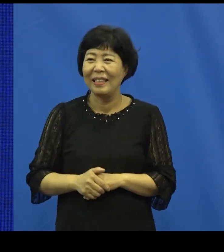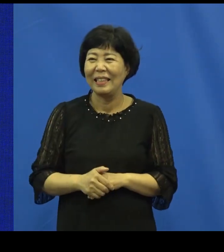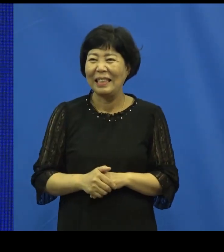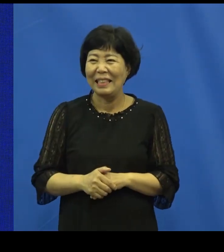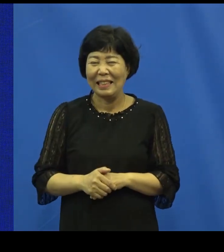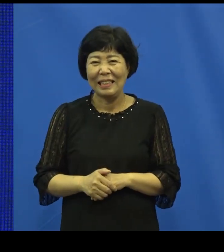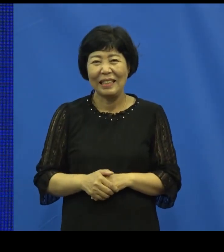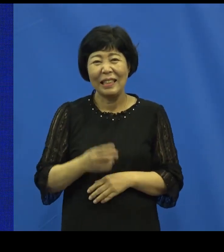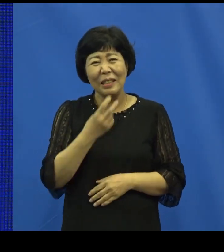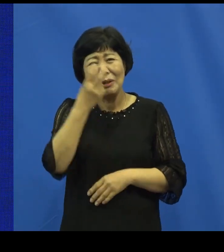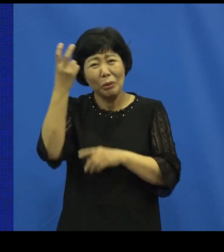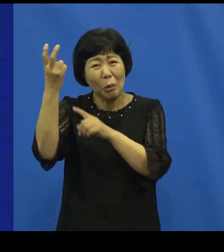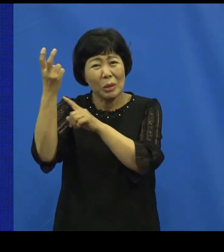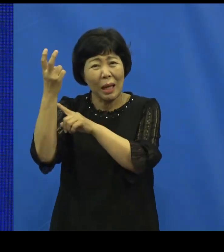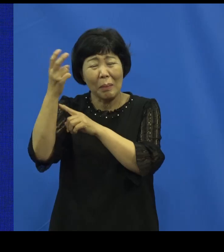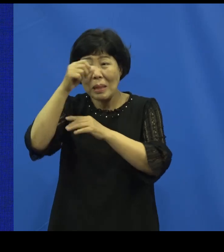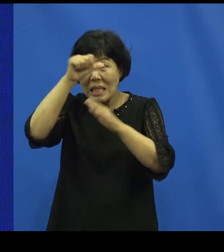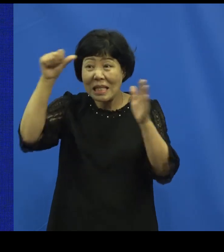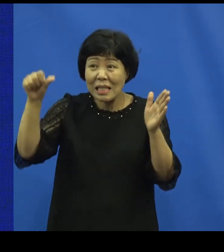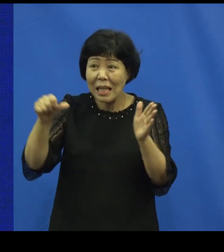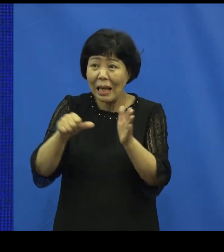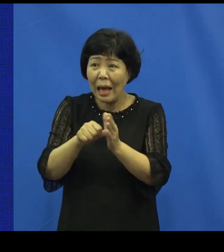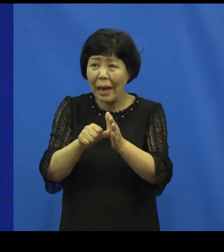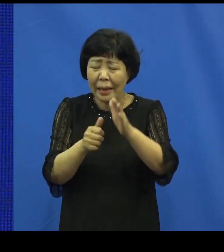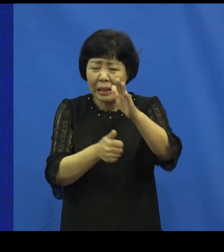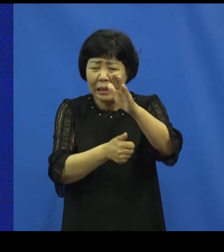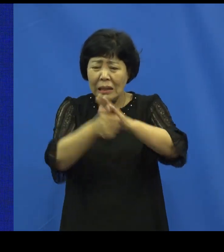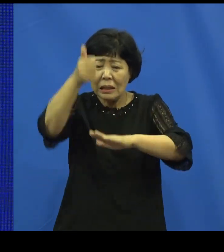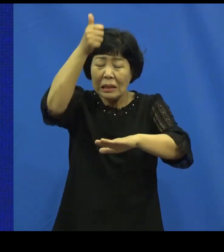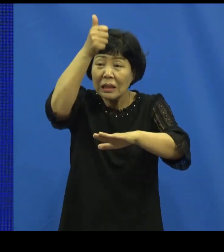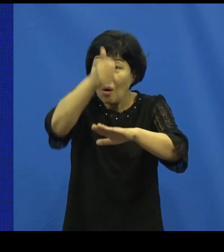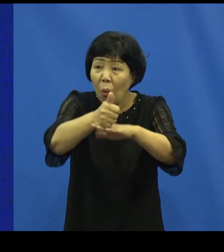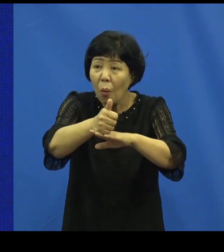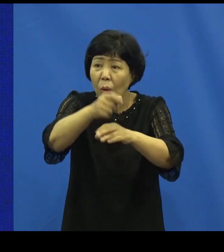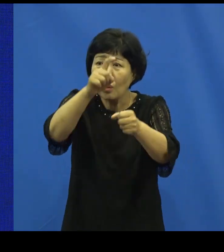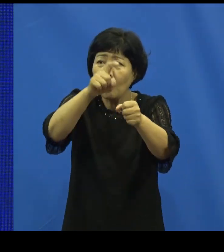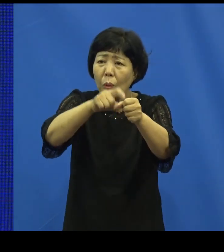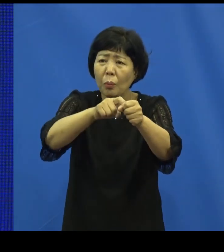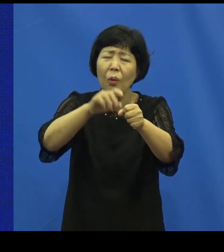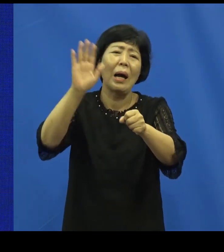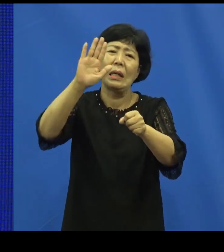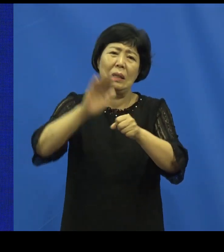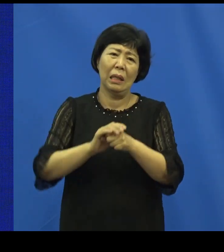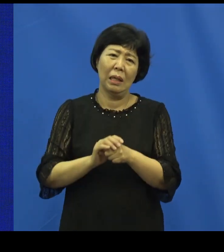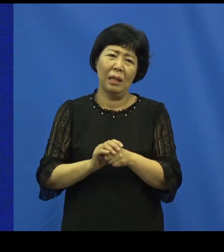여러분, 그의 인생의 성공이 목표였다면 그 유혹을 받아들였어요.